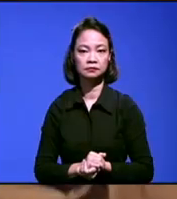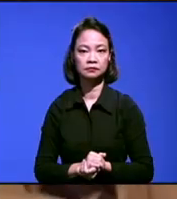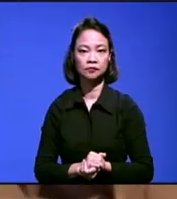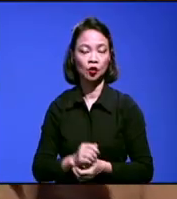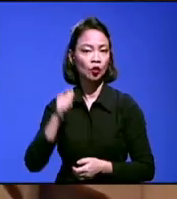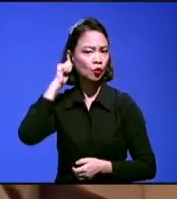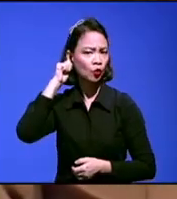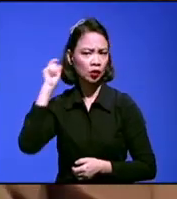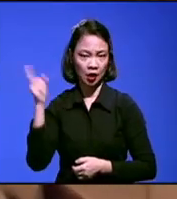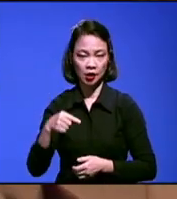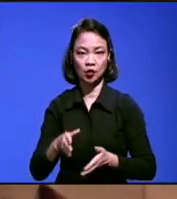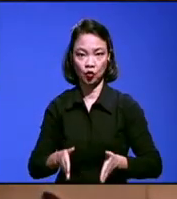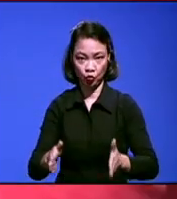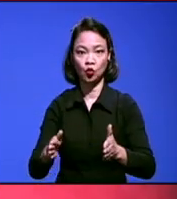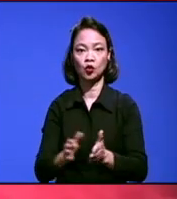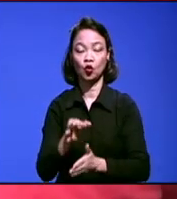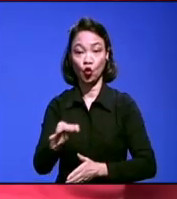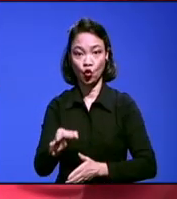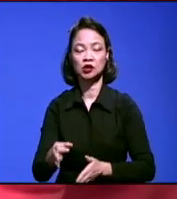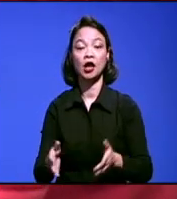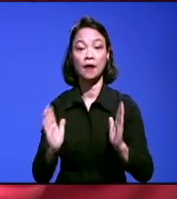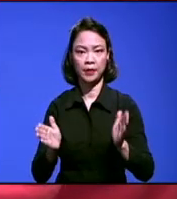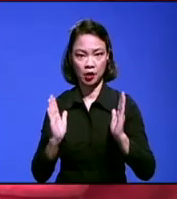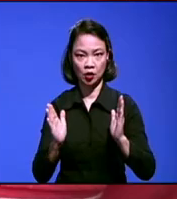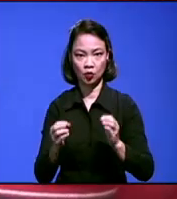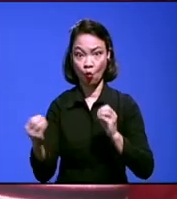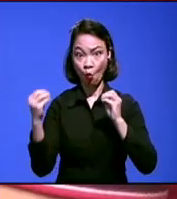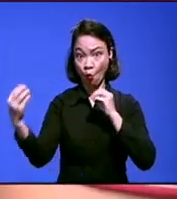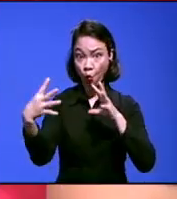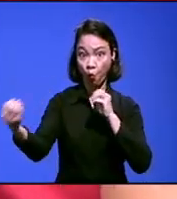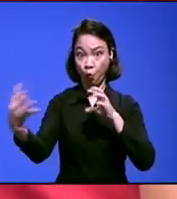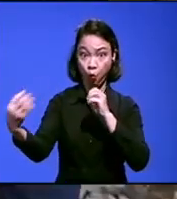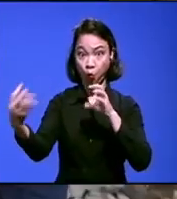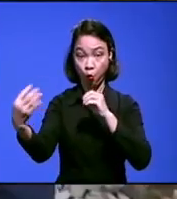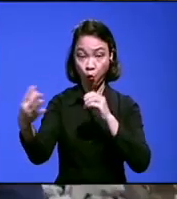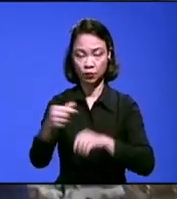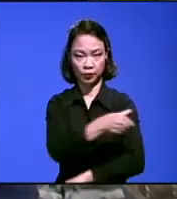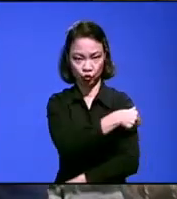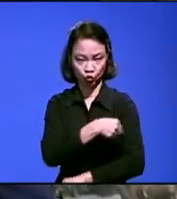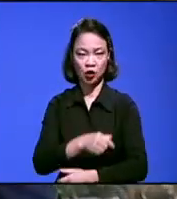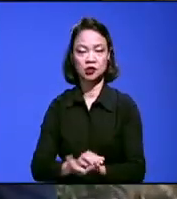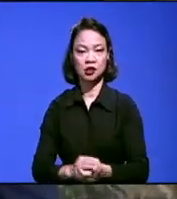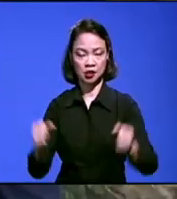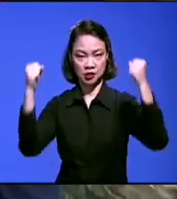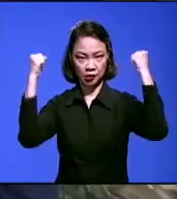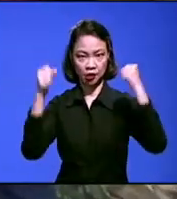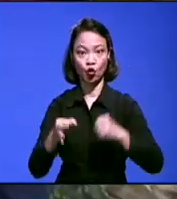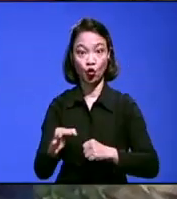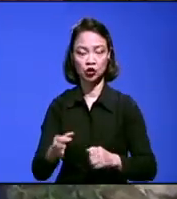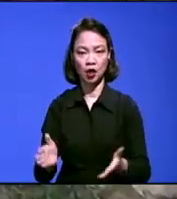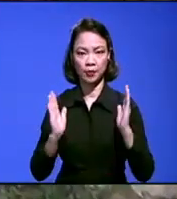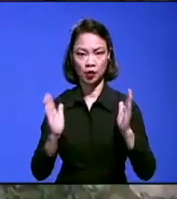Perempuan warga Jalan Denai, Kota Medan, Sumatera Utara ini sempat beradu argumentasi dengan petugas Dinas Kesehatan Kota Medan karena